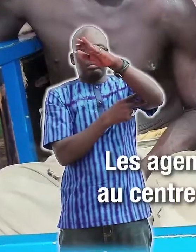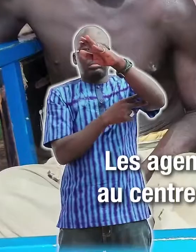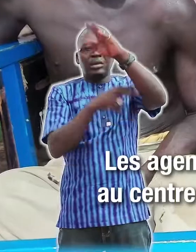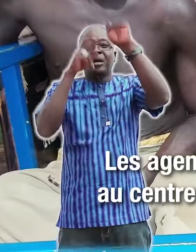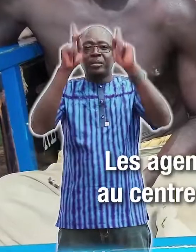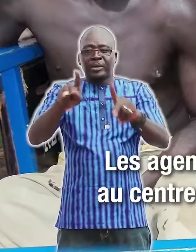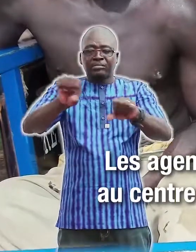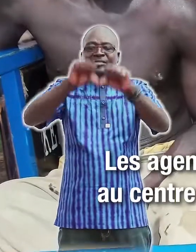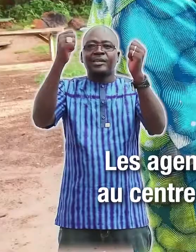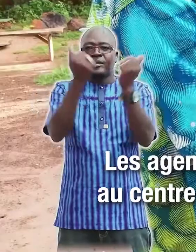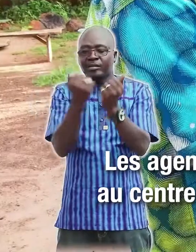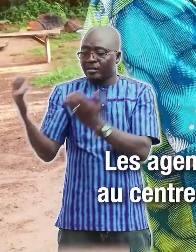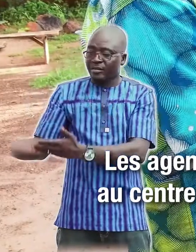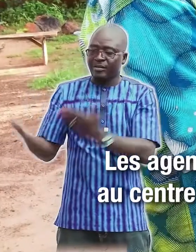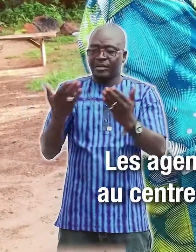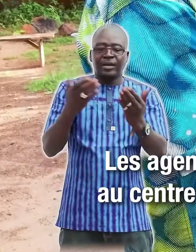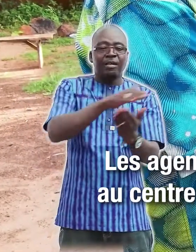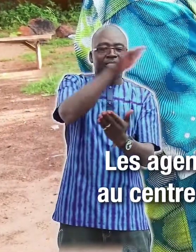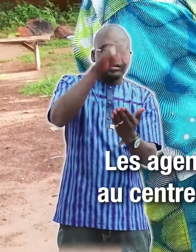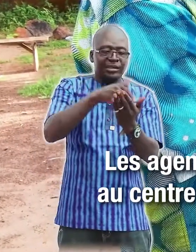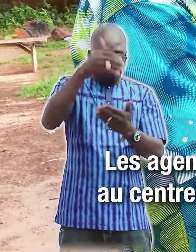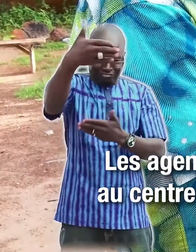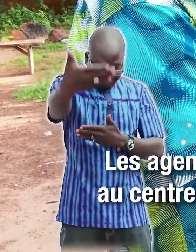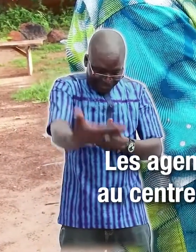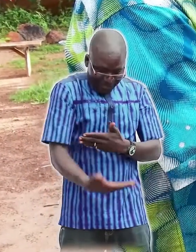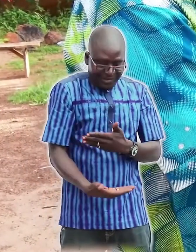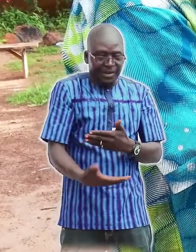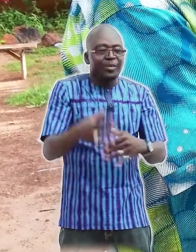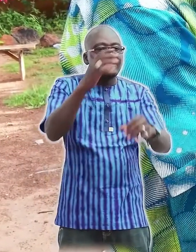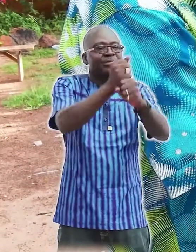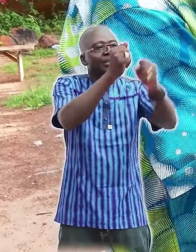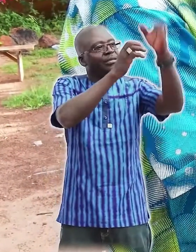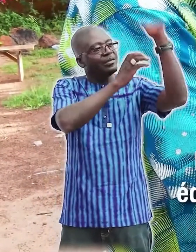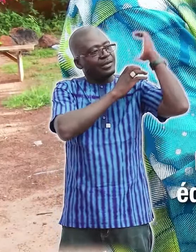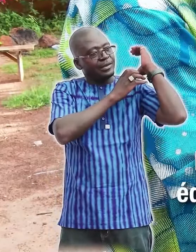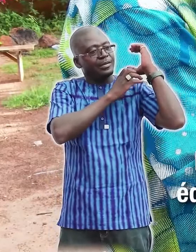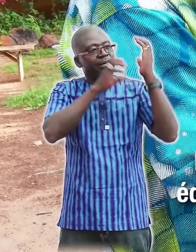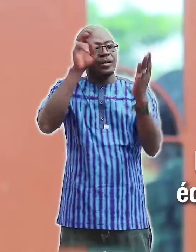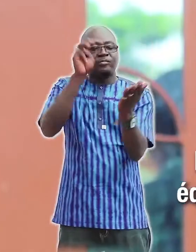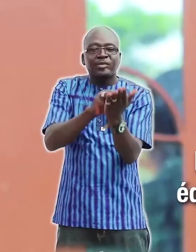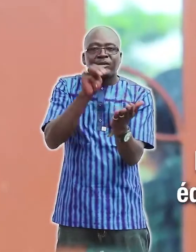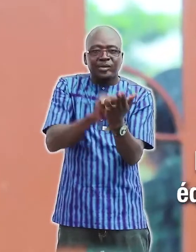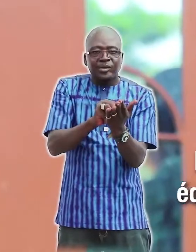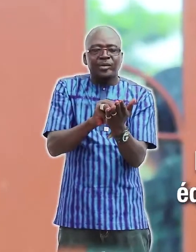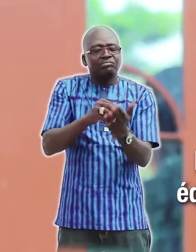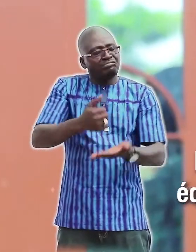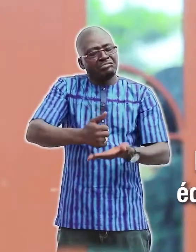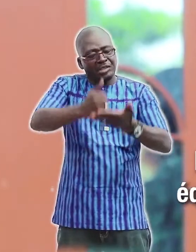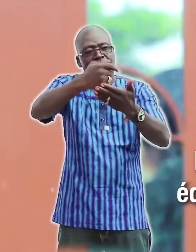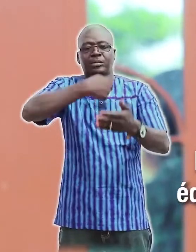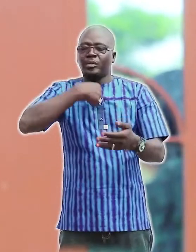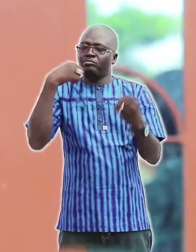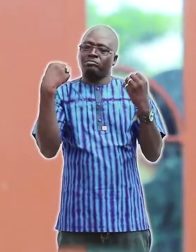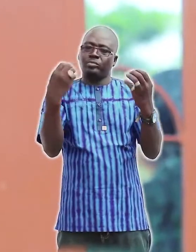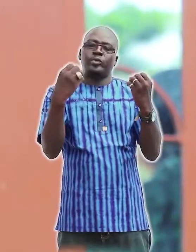de l'association m'ont transféré au centre d'accueil pour ma prise en charge. Le docteur Nanema et son équipe m'ont beaucoup